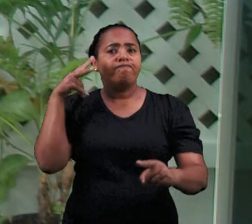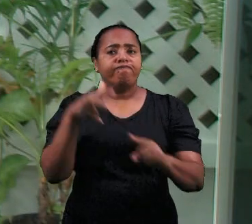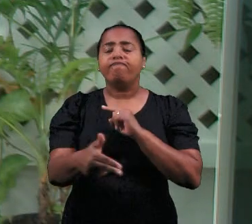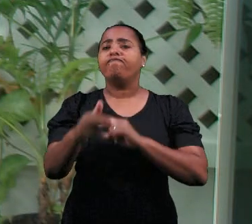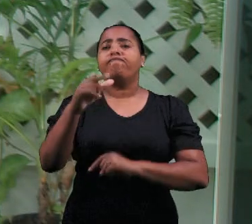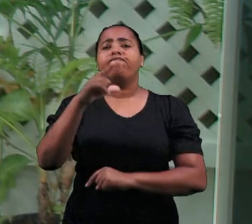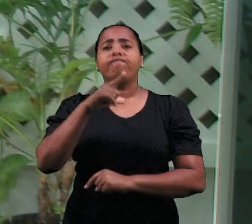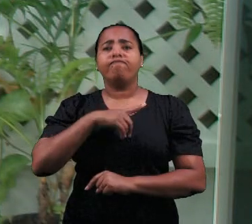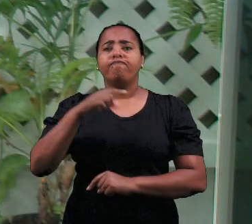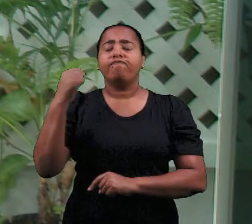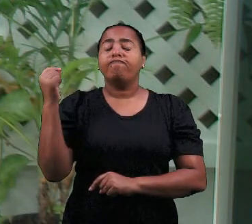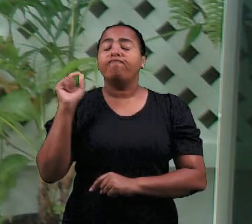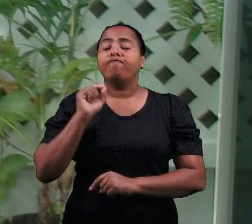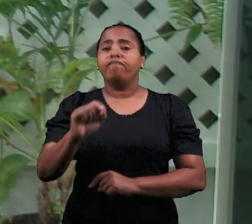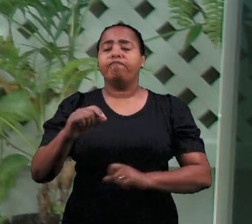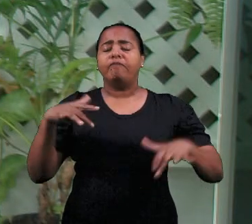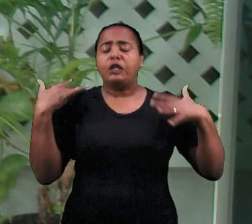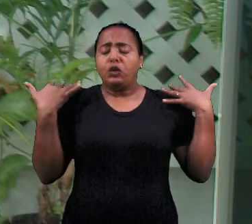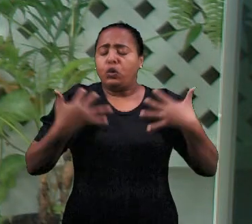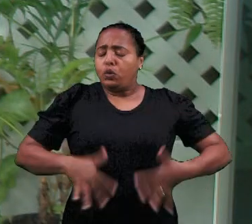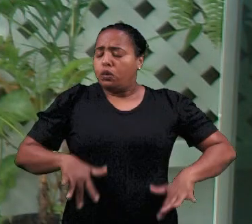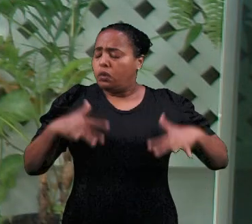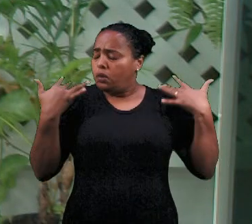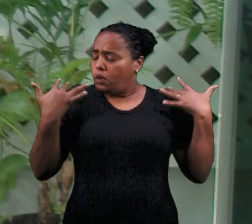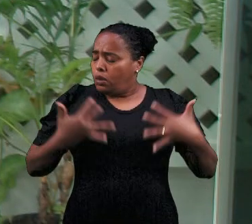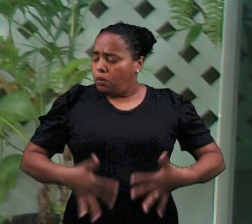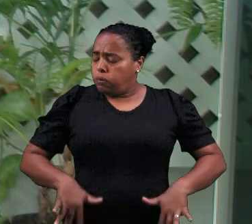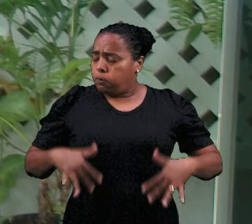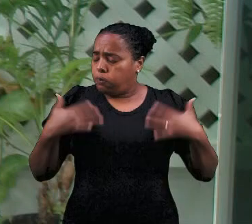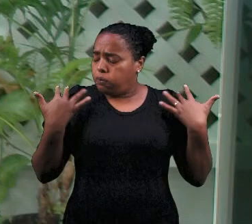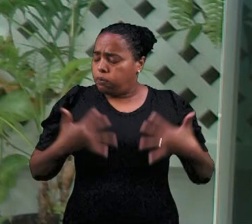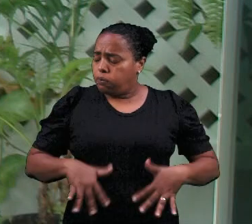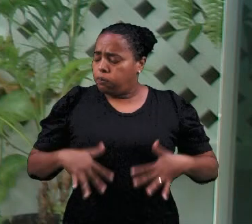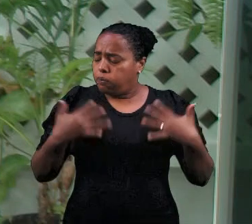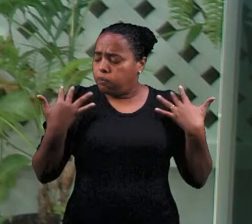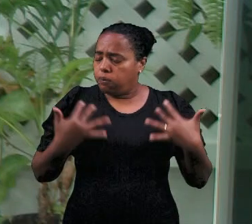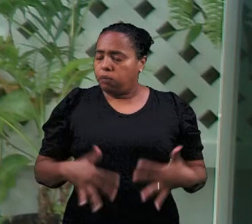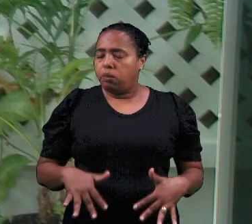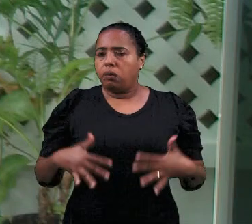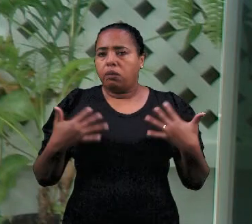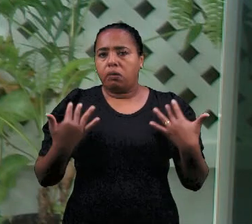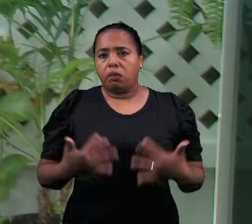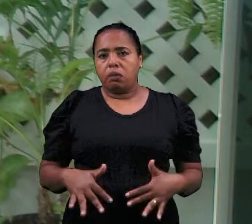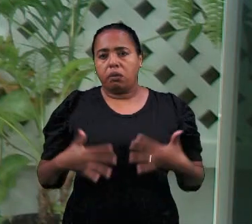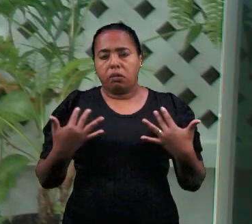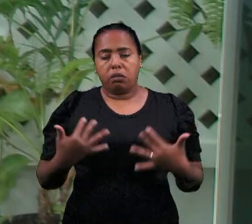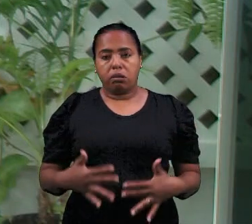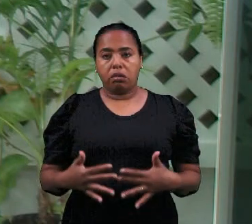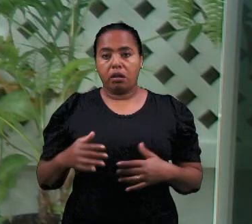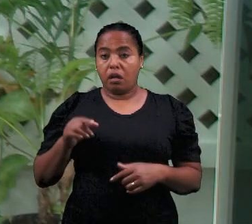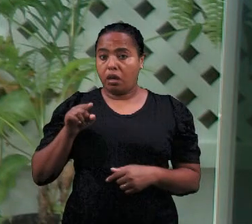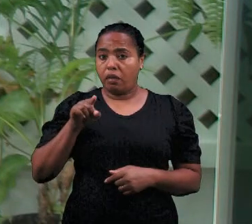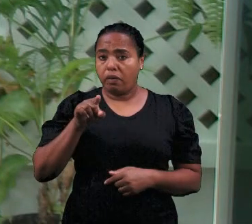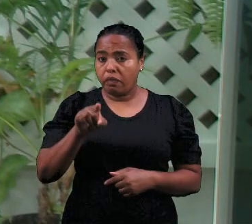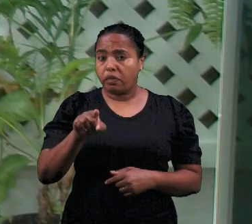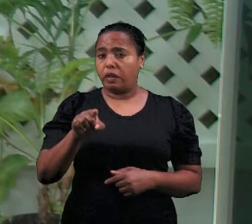nostalgie, on va voir. Des maladies, on va voir. Mais ce qu'on ne peut pas avoir, c'est le désespoir.